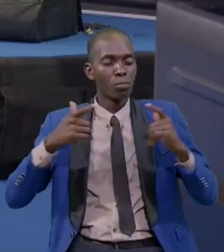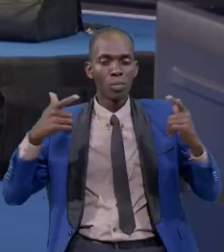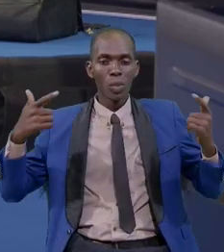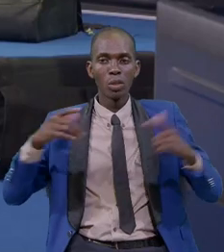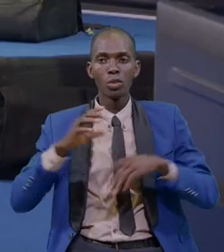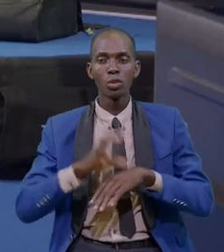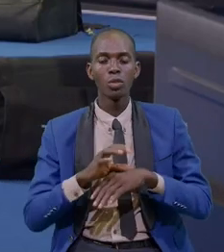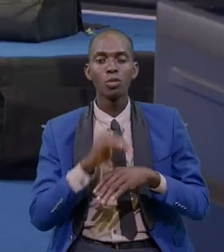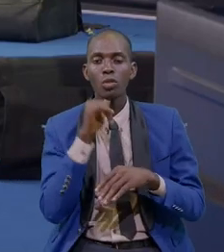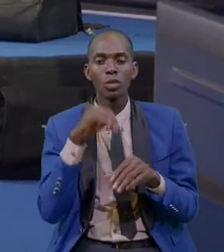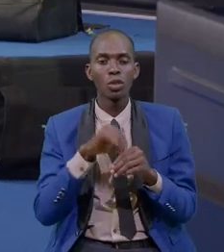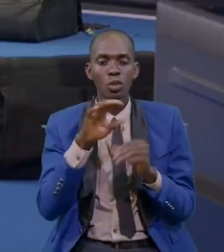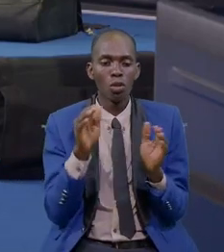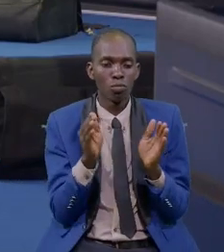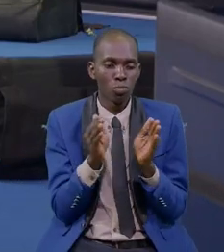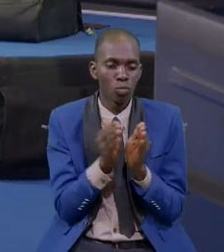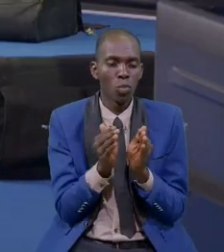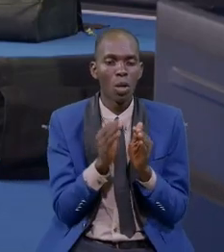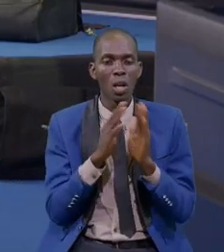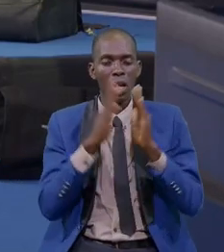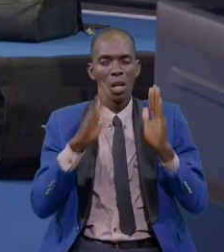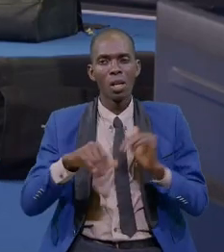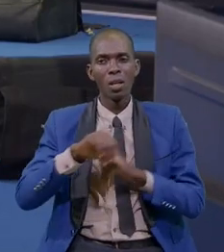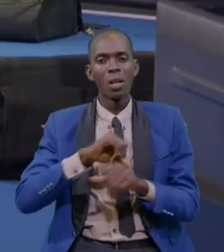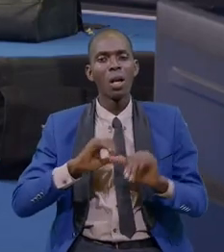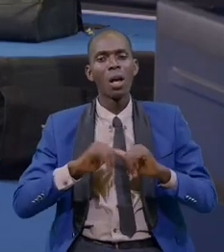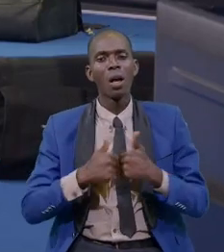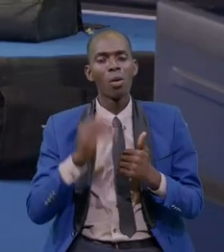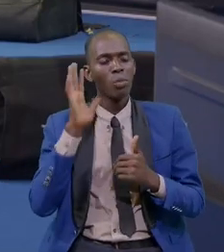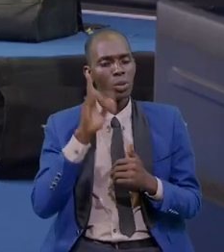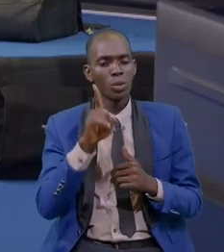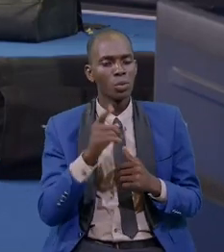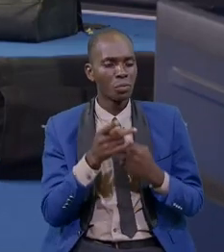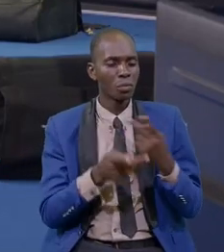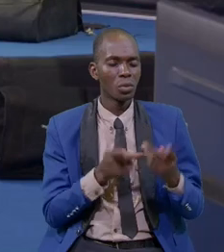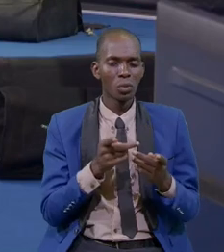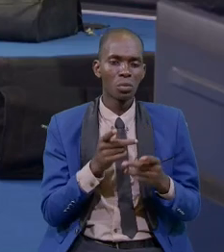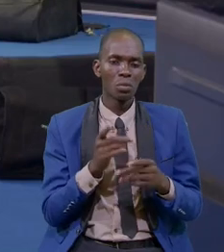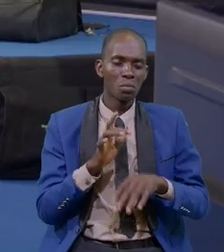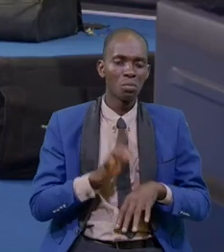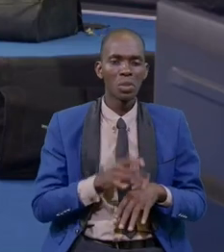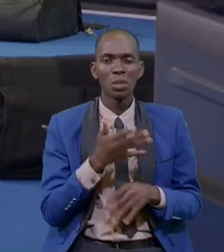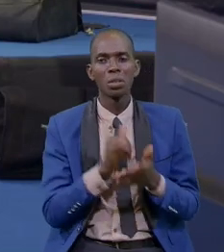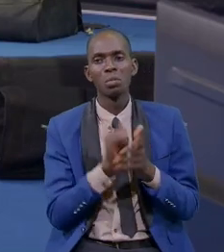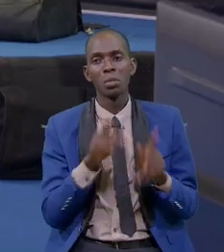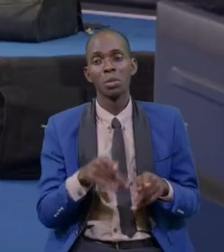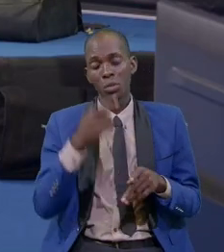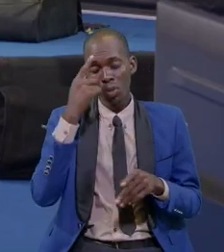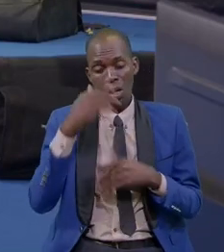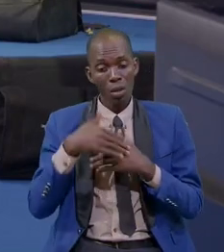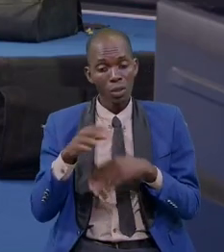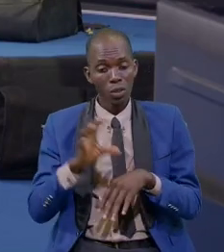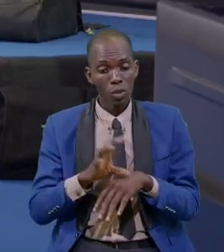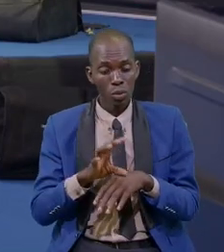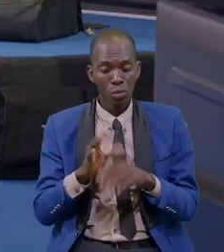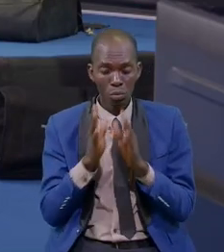cellule nucléaire. C'est-à-dire quoi? La petite cellule. Comment voudrez-vous le toucher? Je vais prier. Vous priez à l'église, vous courez,